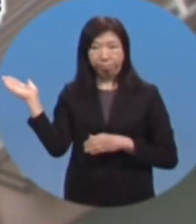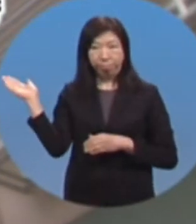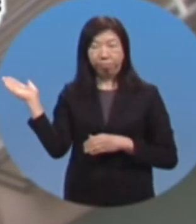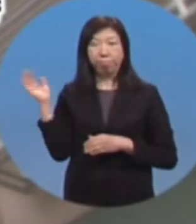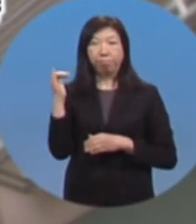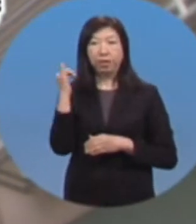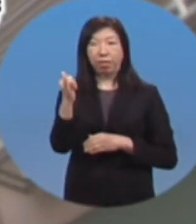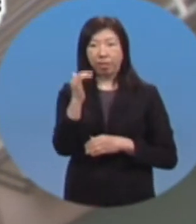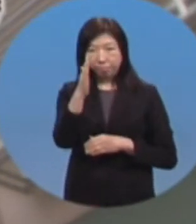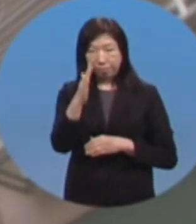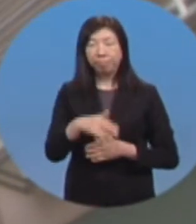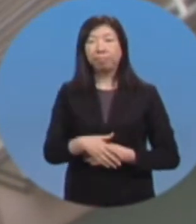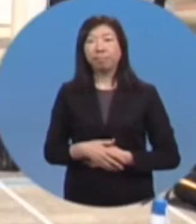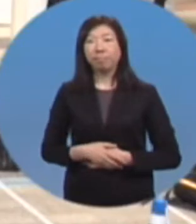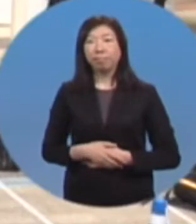0120-540-197 までお願いします。